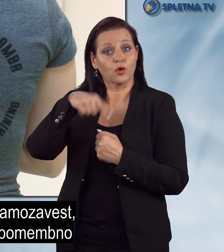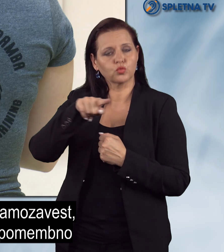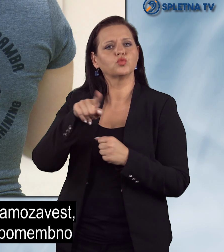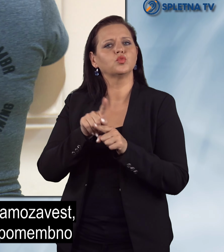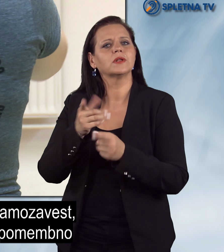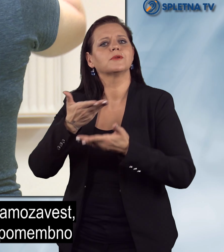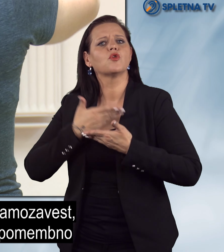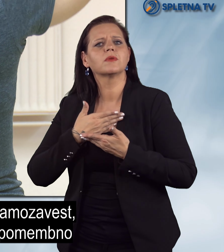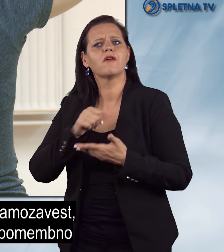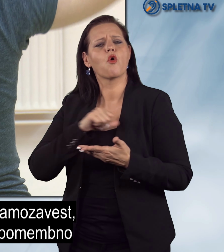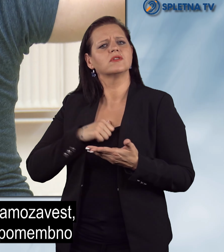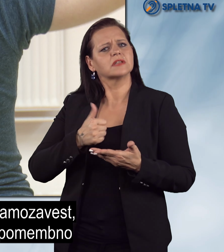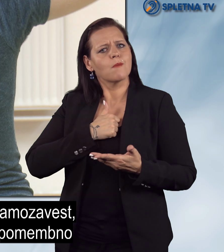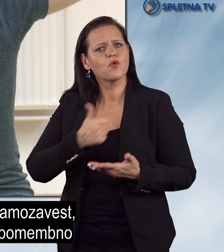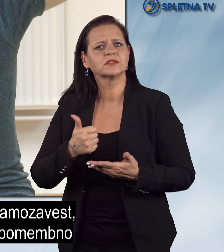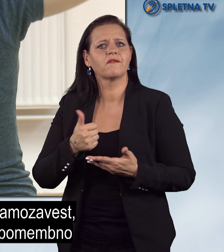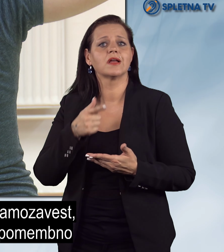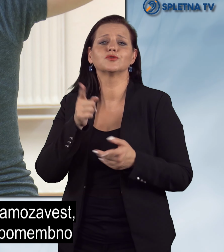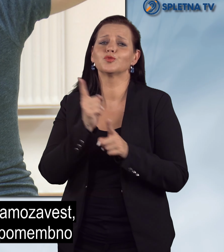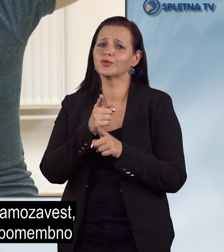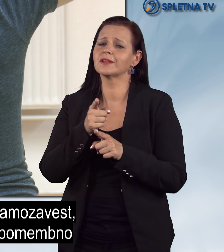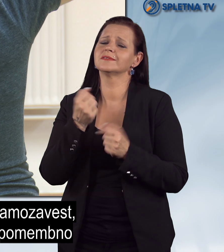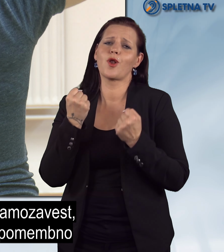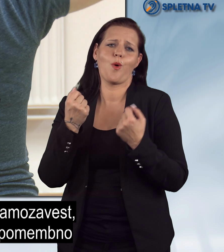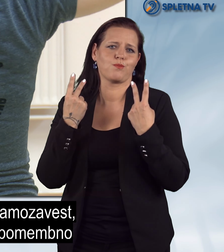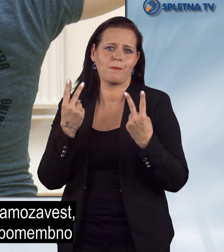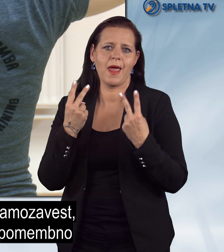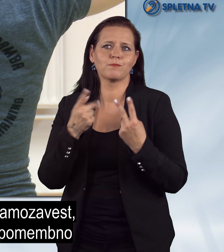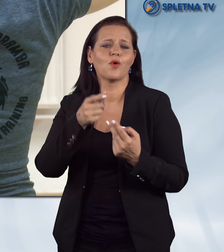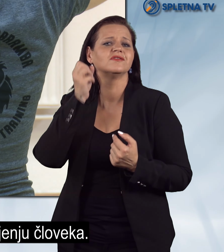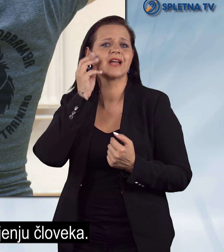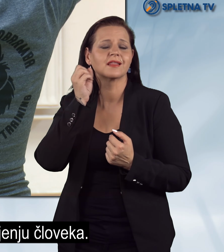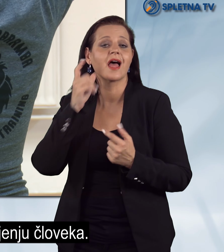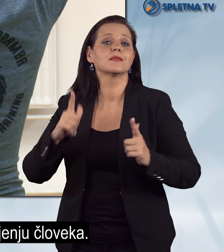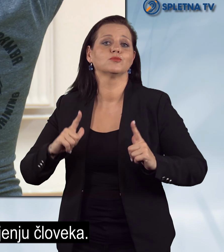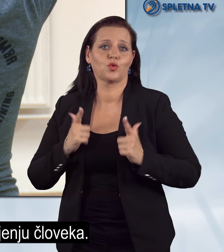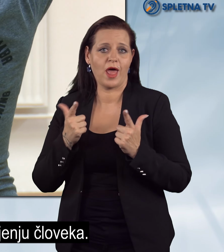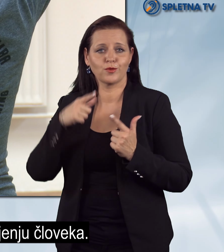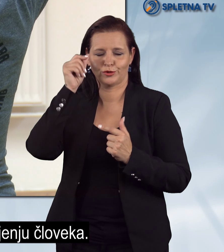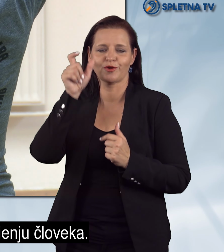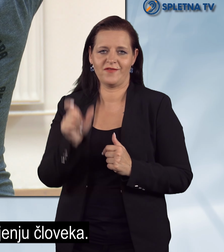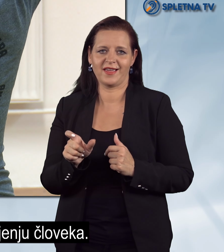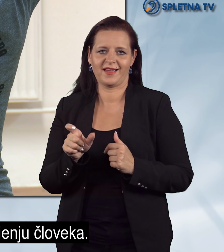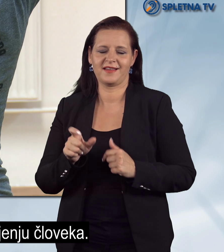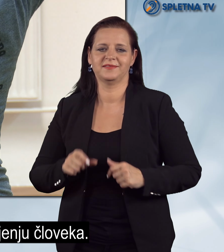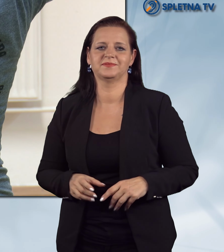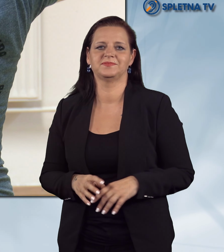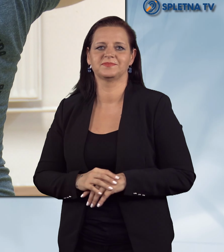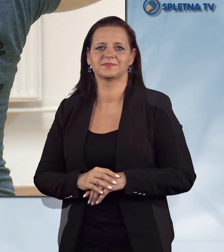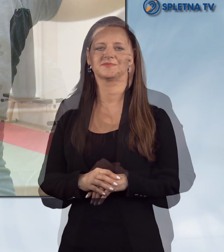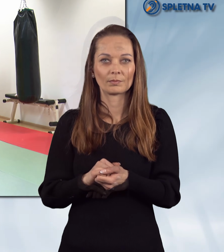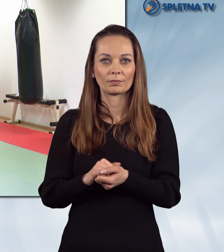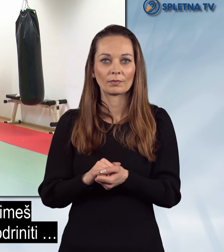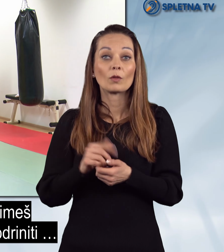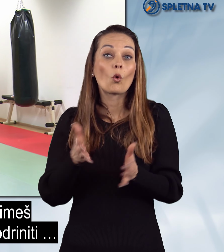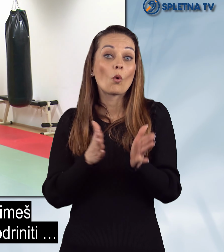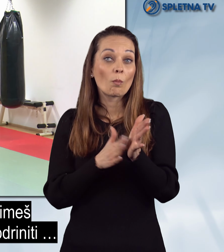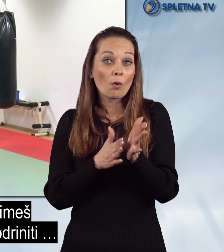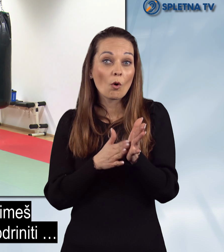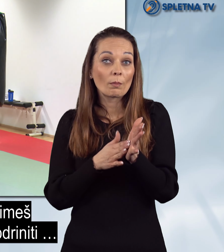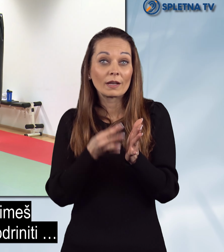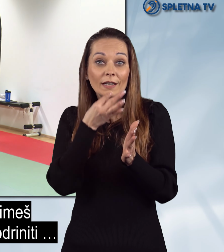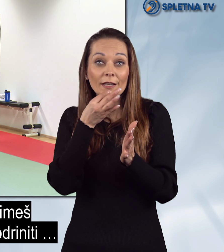Tu pridobivajo samozavest, kar je tudi zelo pomembno v vsakdanjem življenju človeka. Ko te prime,